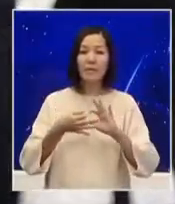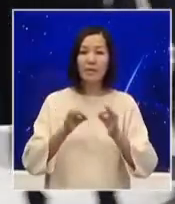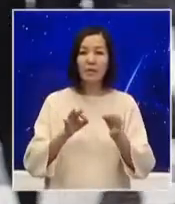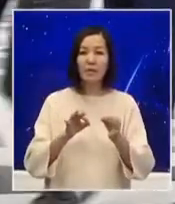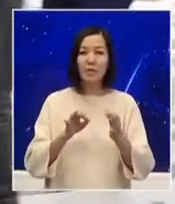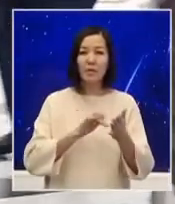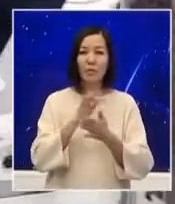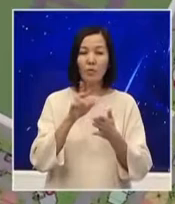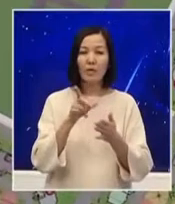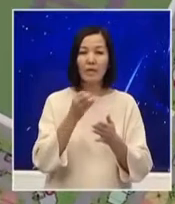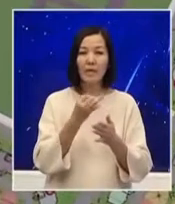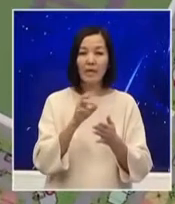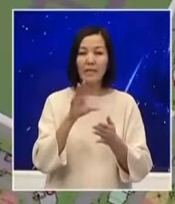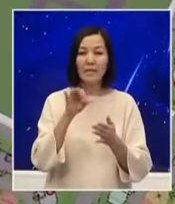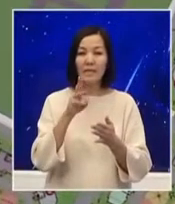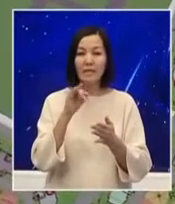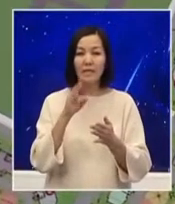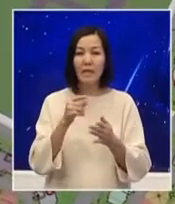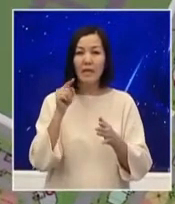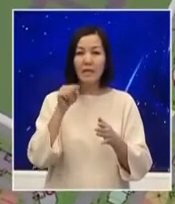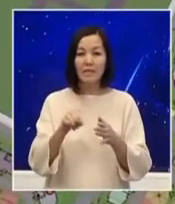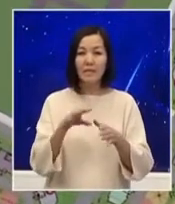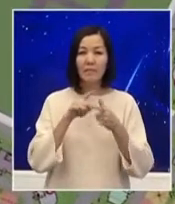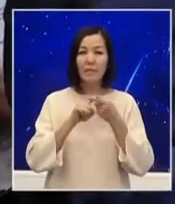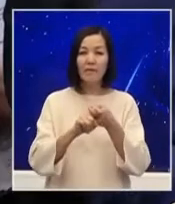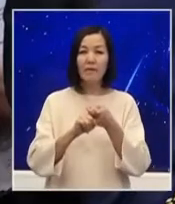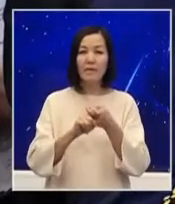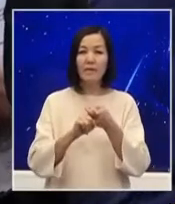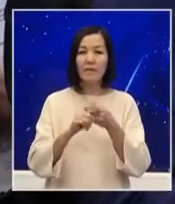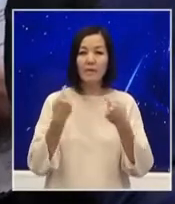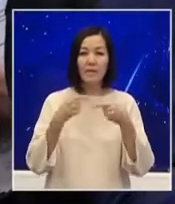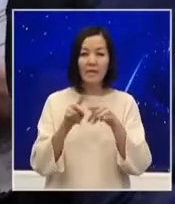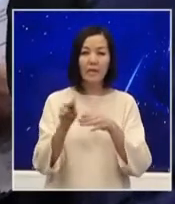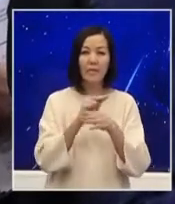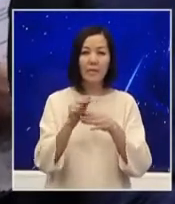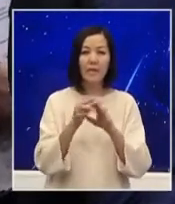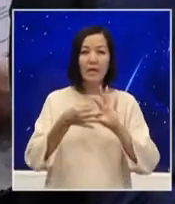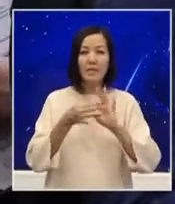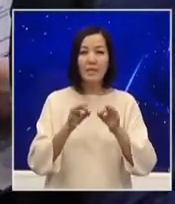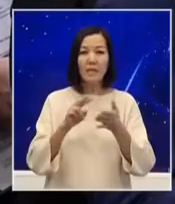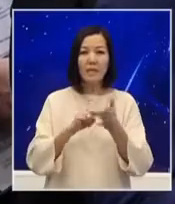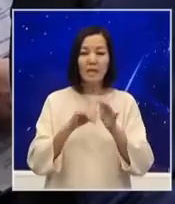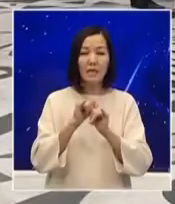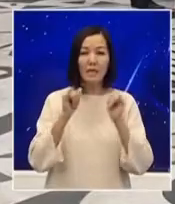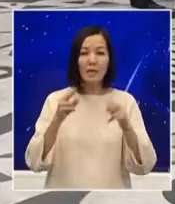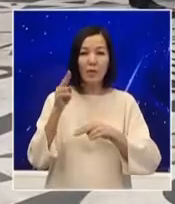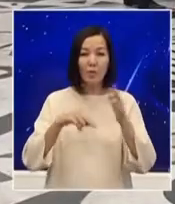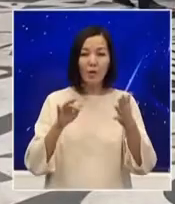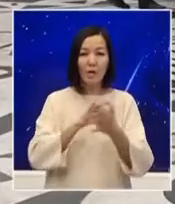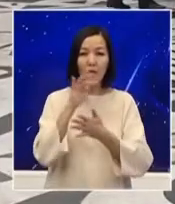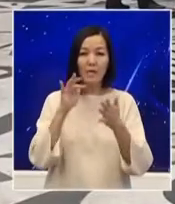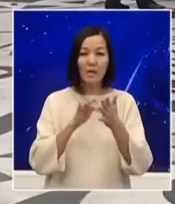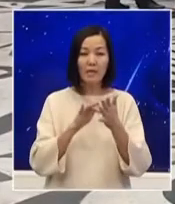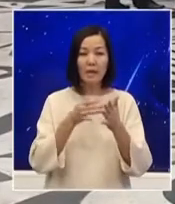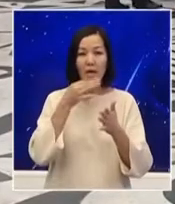города Гейт-Сити. Руководством области здесь уже проведены все инженерные сети. Детально проработан план развития и строительства города.